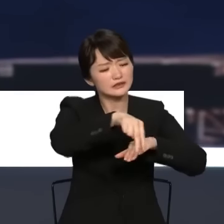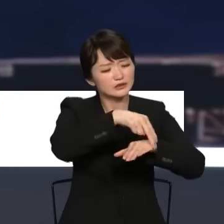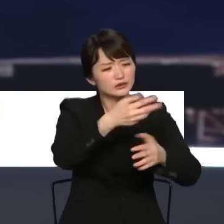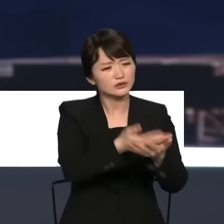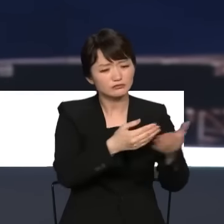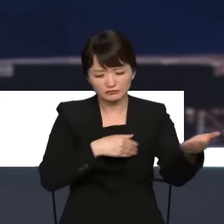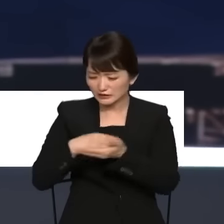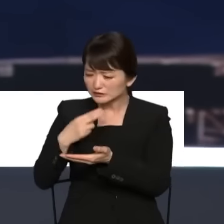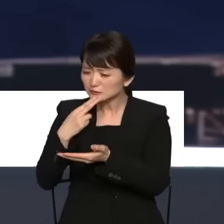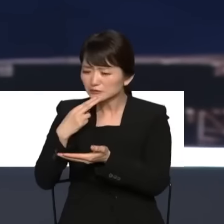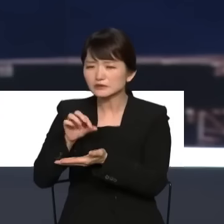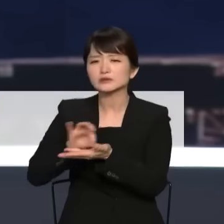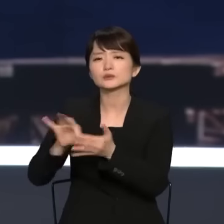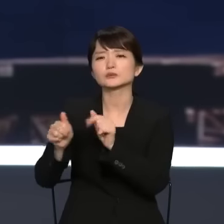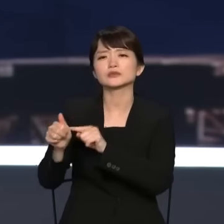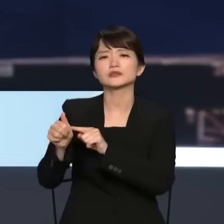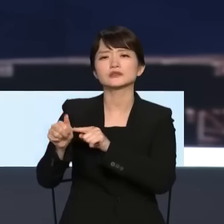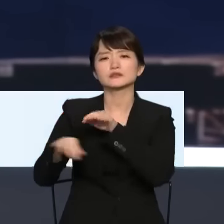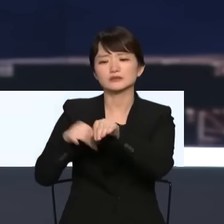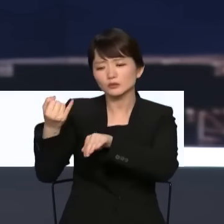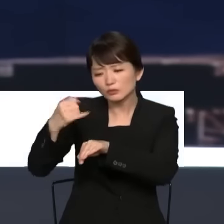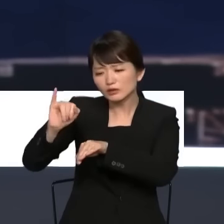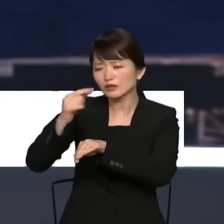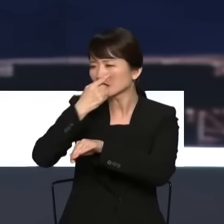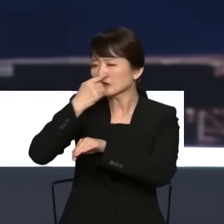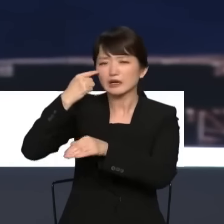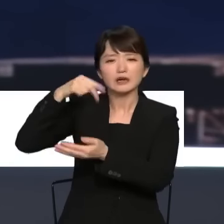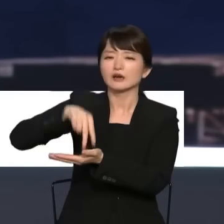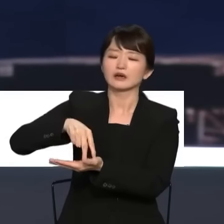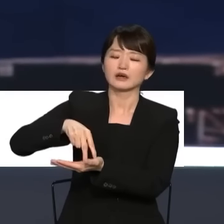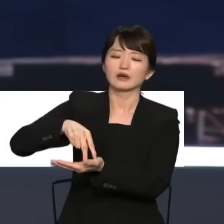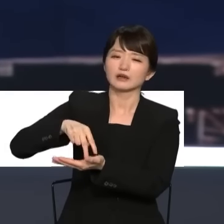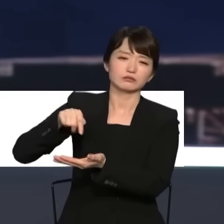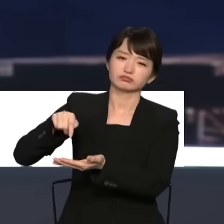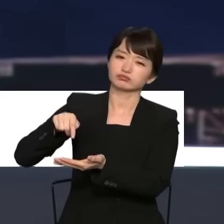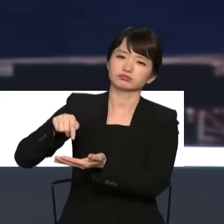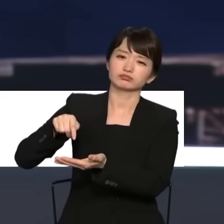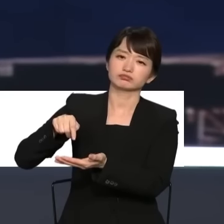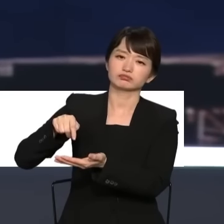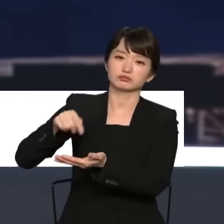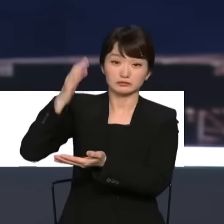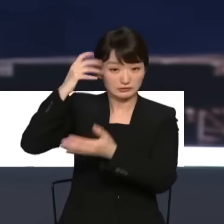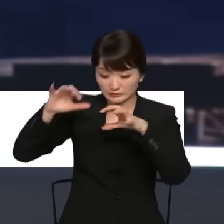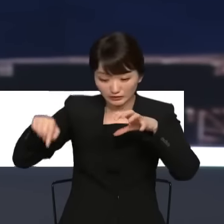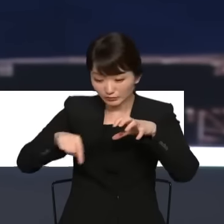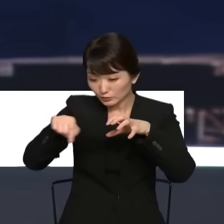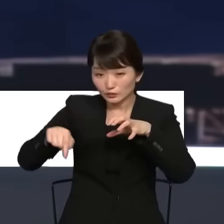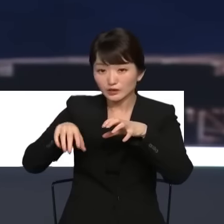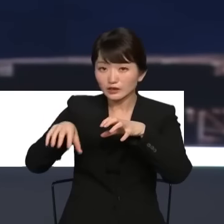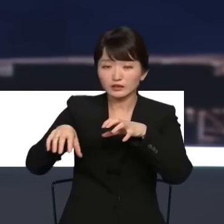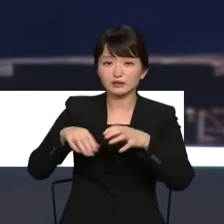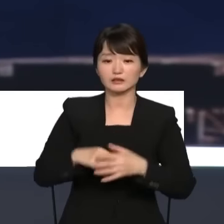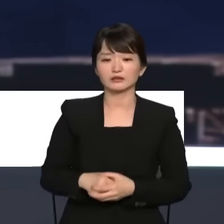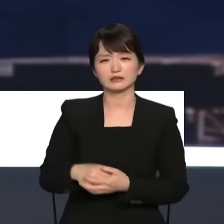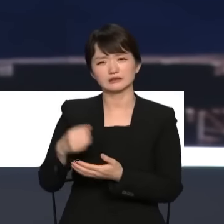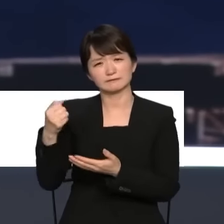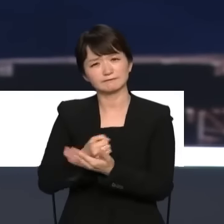없는 소비자가 결함 원인을 입증한다는 것 자체가 대한민국에서